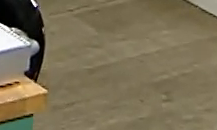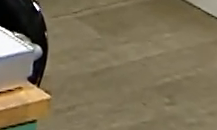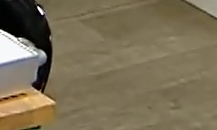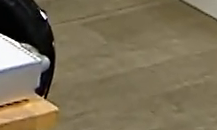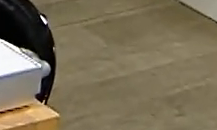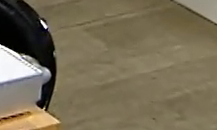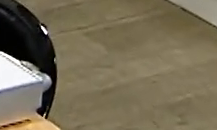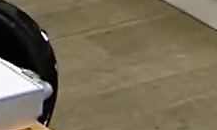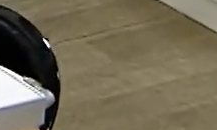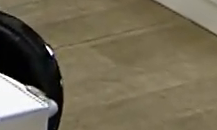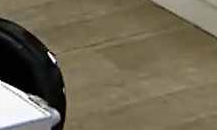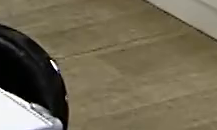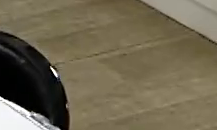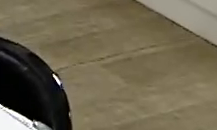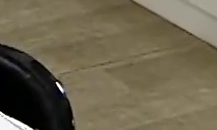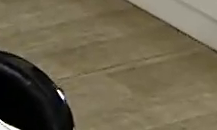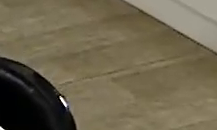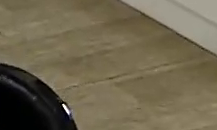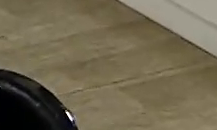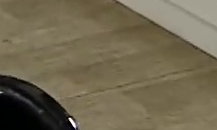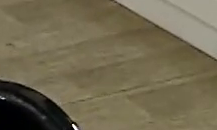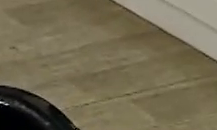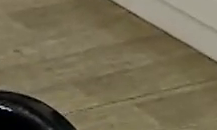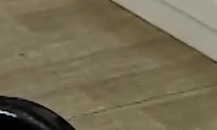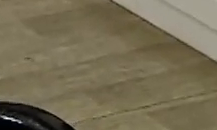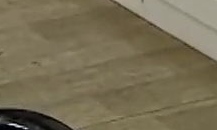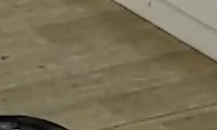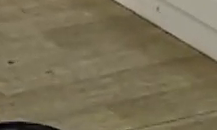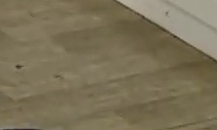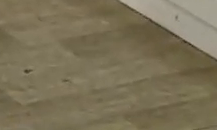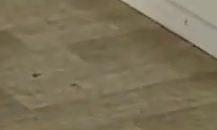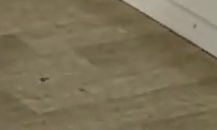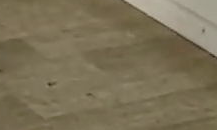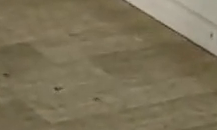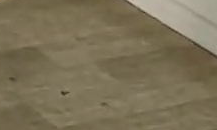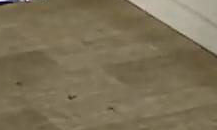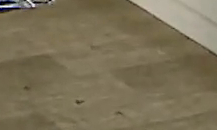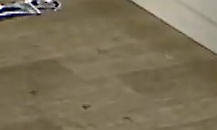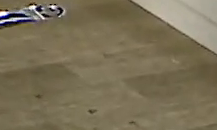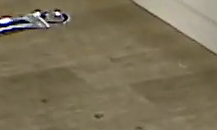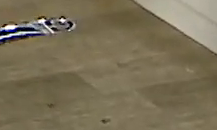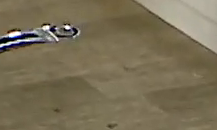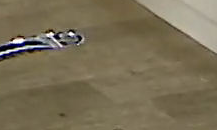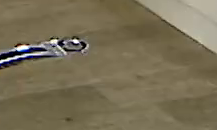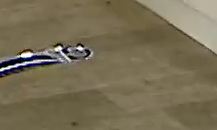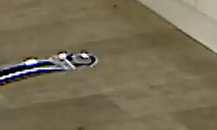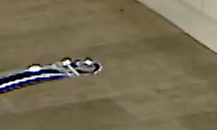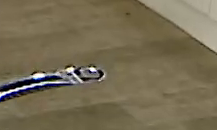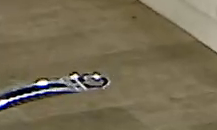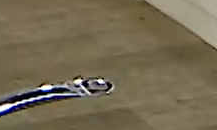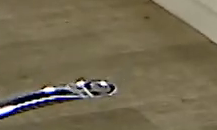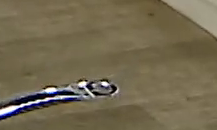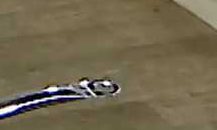bardak suyumuzu ilave ettik bir bardak suyla birlikte 15 dakika kadar kaynattık kısık ateşte bunun üzerine